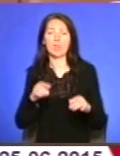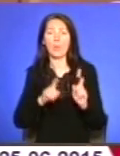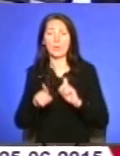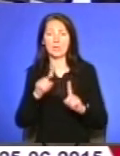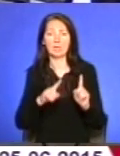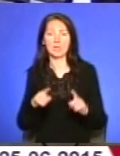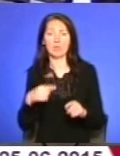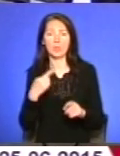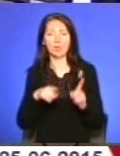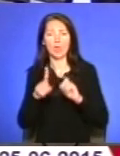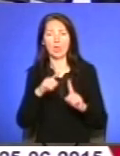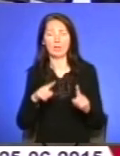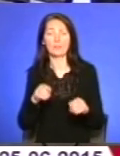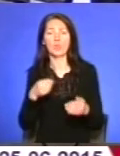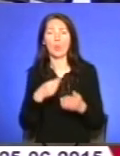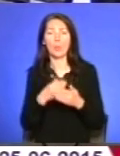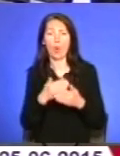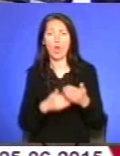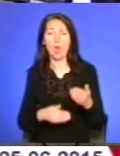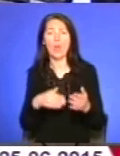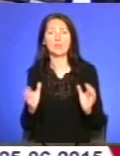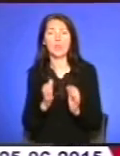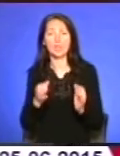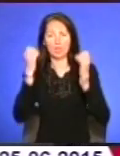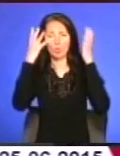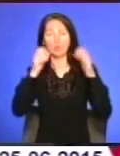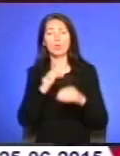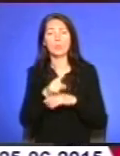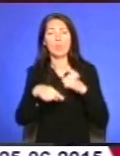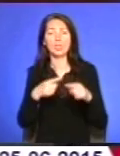видатки. До програми збереження культурної спадщини області на